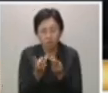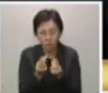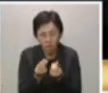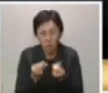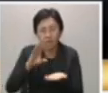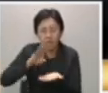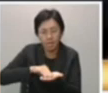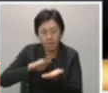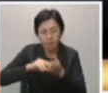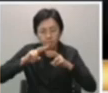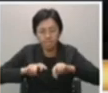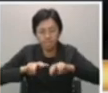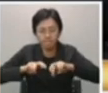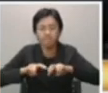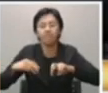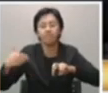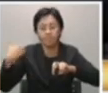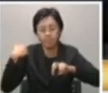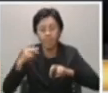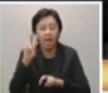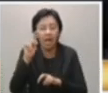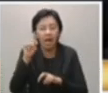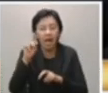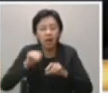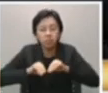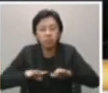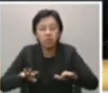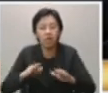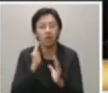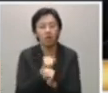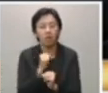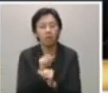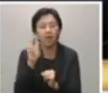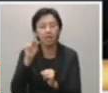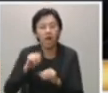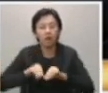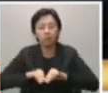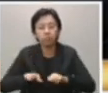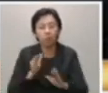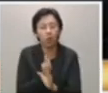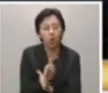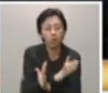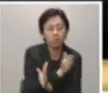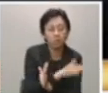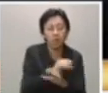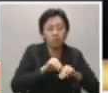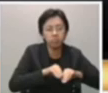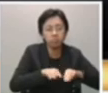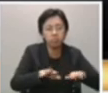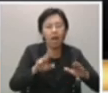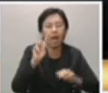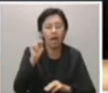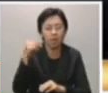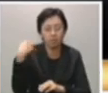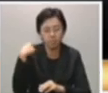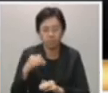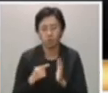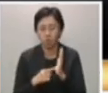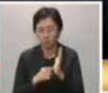าที่ปรากฏในข่าวที่สื่อมวลชนได้ออกมาก่อนหน้านี้แล้วอย่างเช่นการสำร